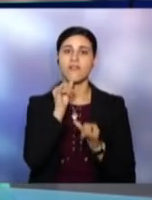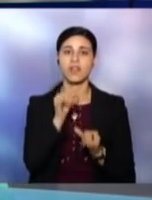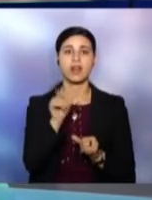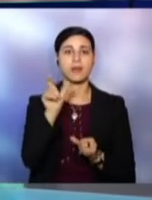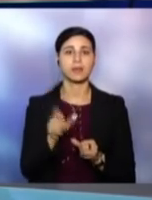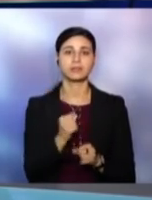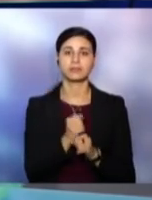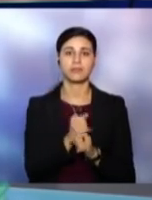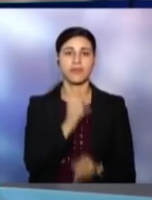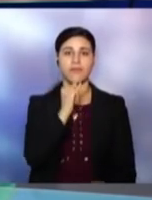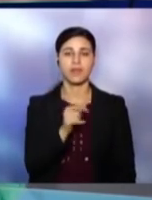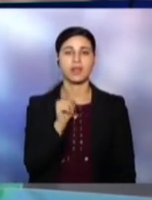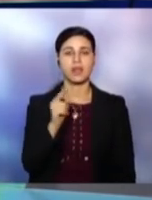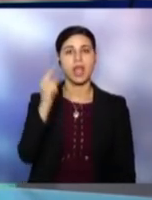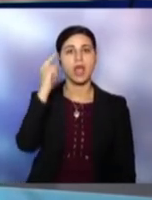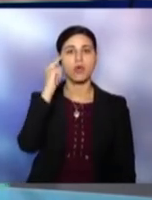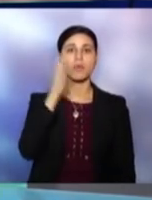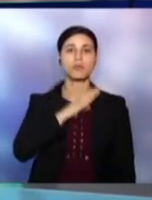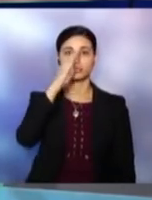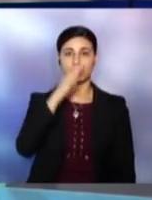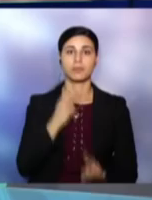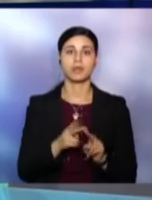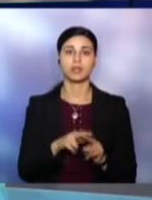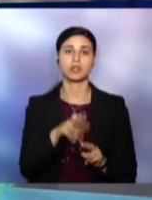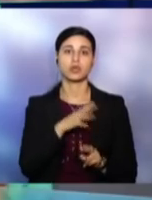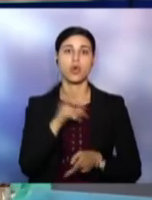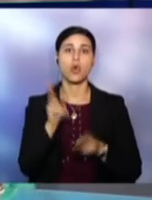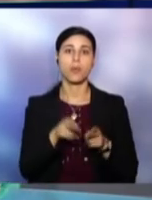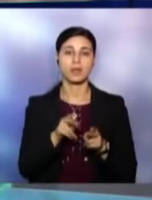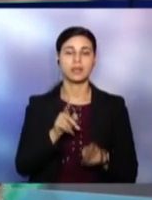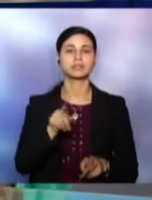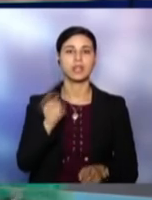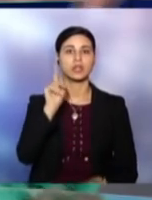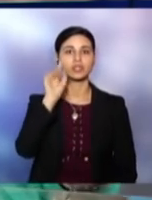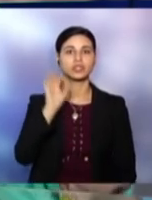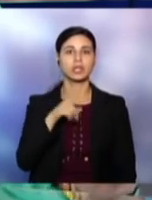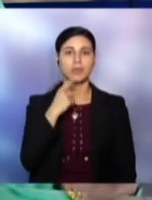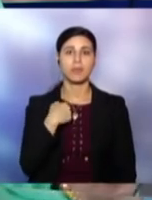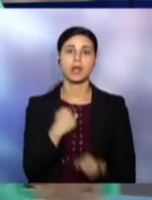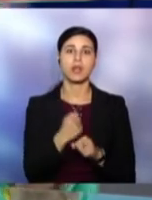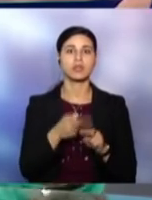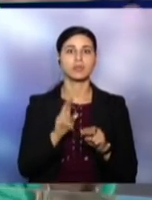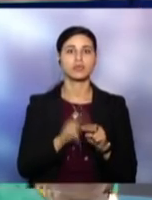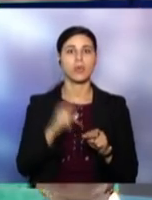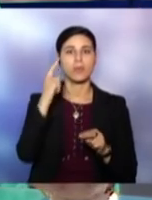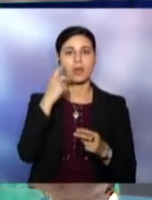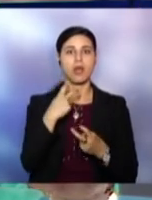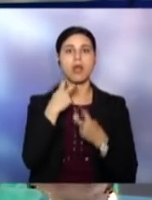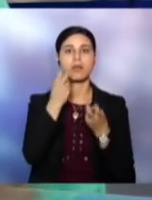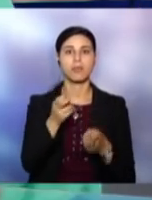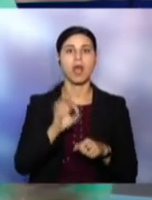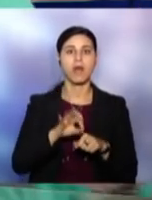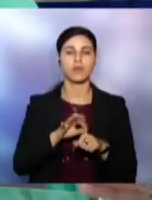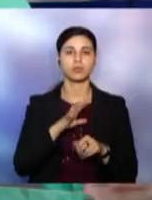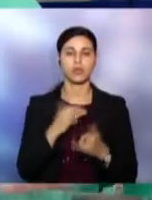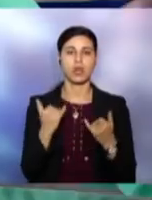ვერ აირიდებთ და ნუ ეგონებათ შობას, რომ აი აუ გაუკეთე ოპერაცია, ხშირად არის ხოლმე. მე რომ მე იმიტომ გავაკეთე, რომ ყოველთვეში ავანტყოფობდა და